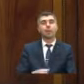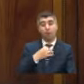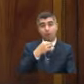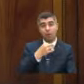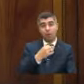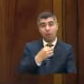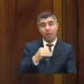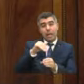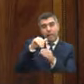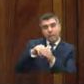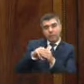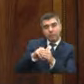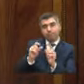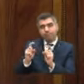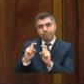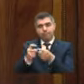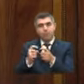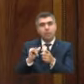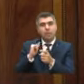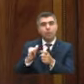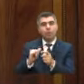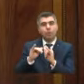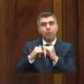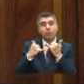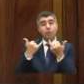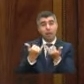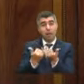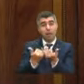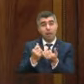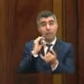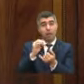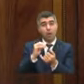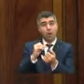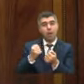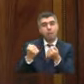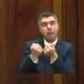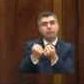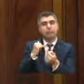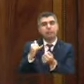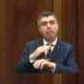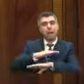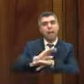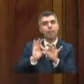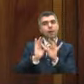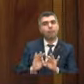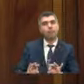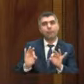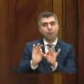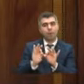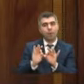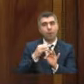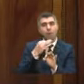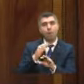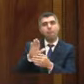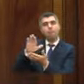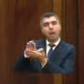الحزب أو ضد ذاك، فما اجتمعتم يوما كأغلبية إلا لتتصارعوا، واليوم وباحتفاظكم برؤوس الصراع